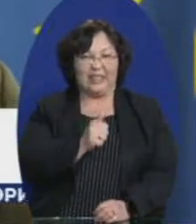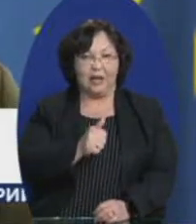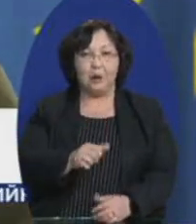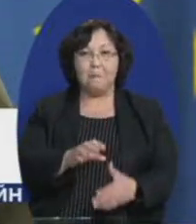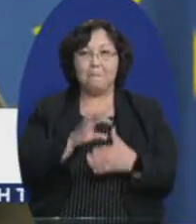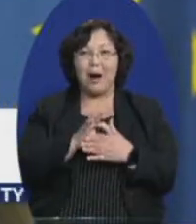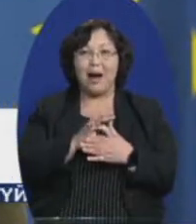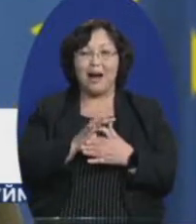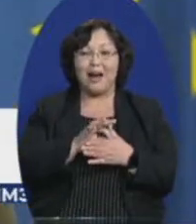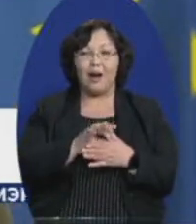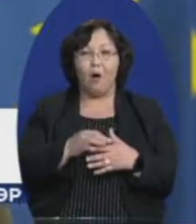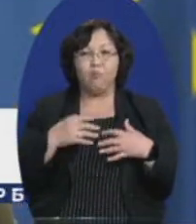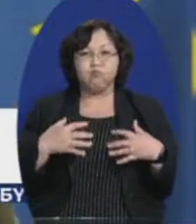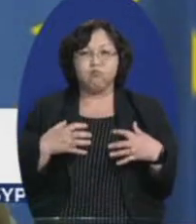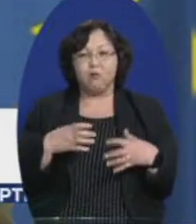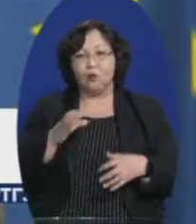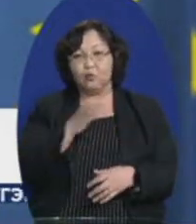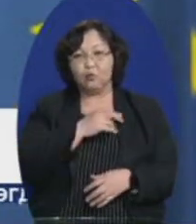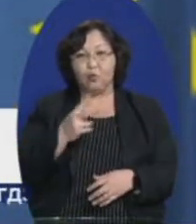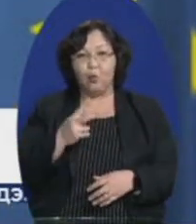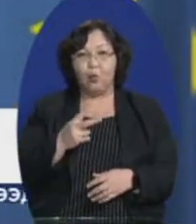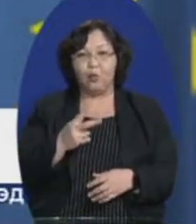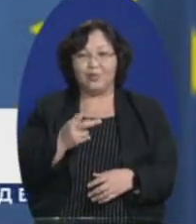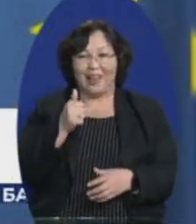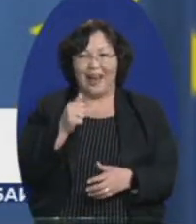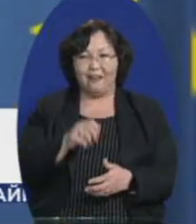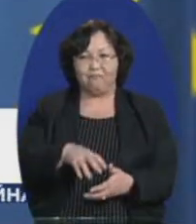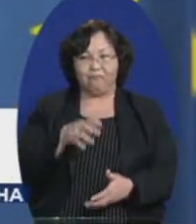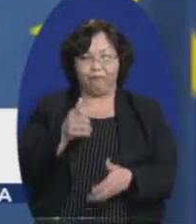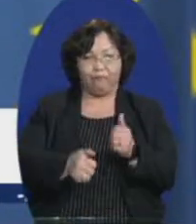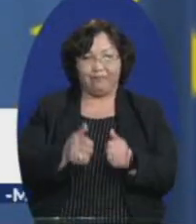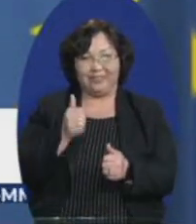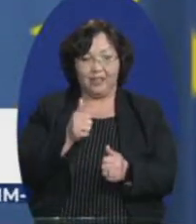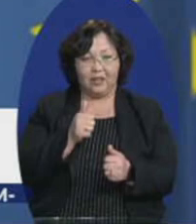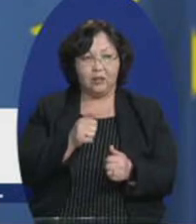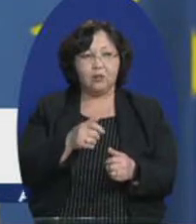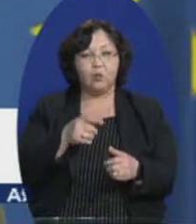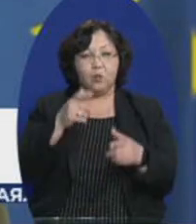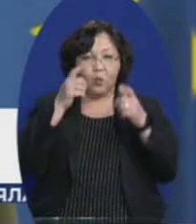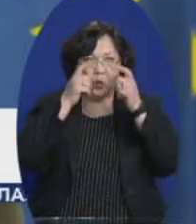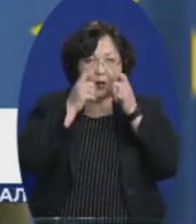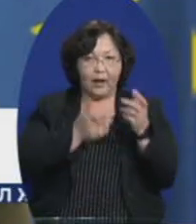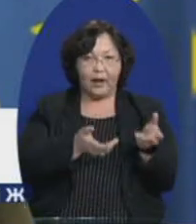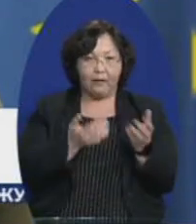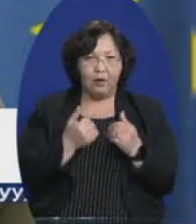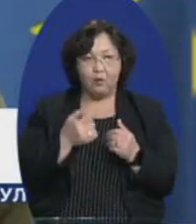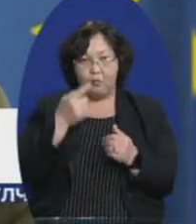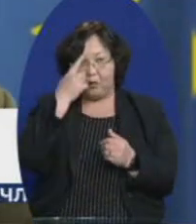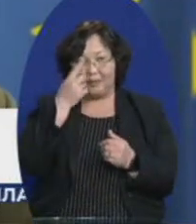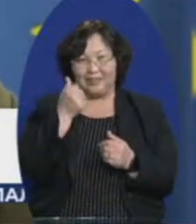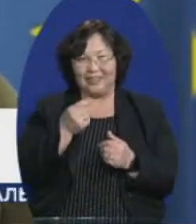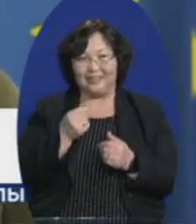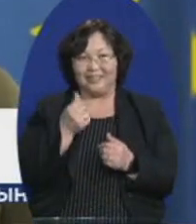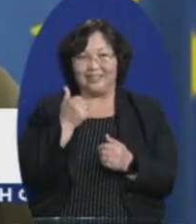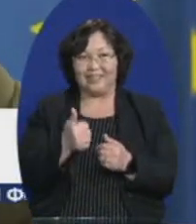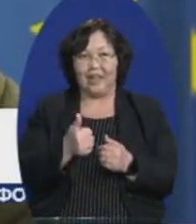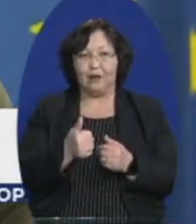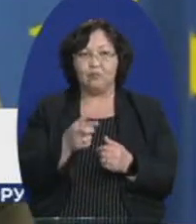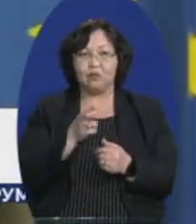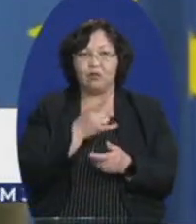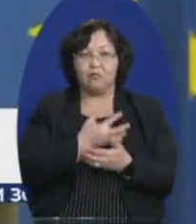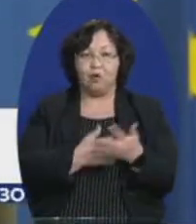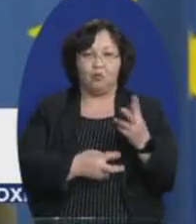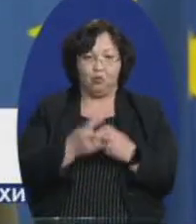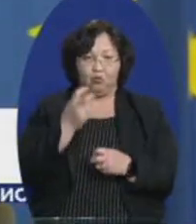сүүний үйлдвэрийн үхрийг импортлох сонирхолтой байна. Монголчуудын хувьд сайн чанарын бүтээгдэхүүнүүдийг олноор нь үйлдвэрлэж байна.